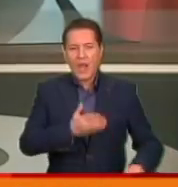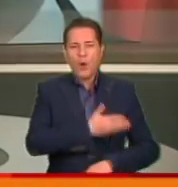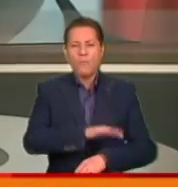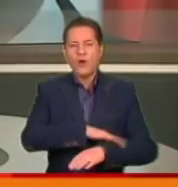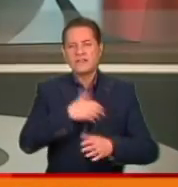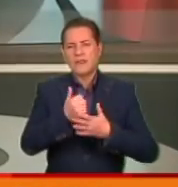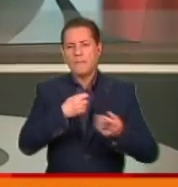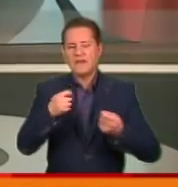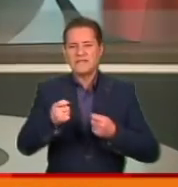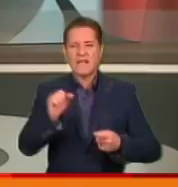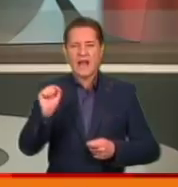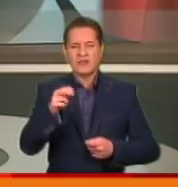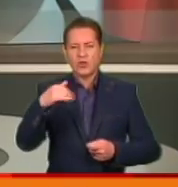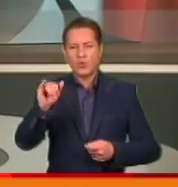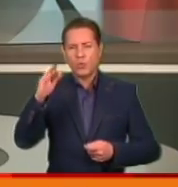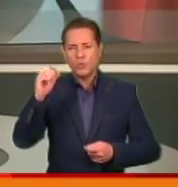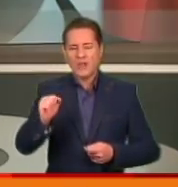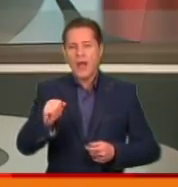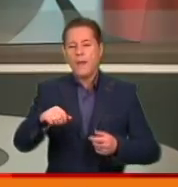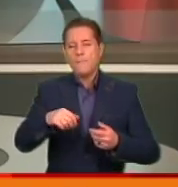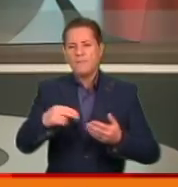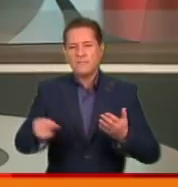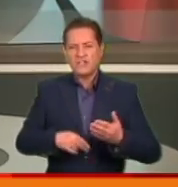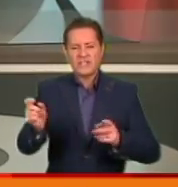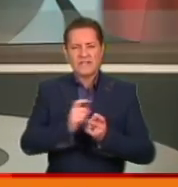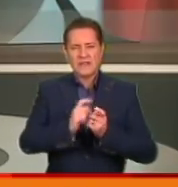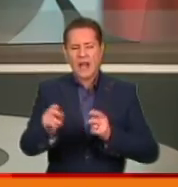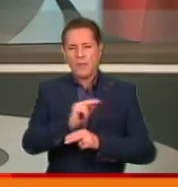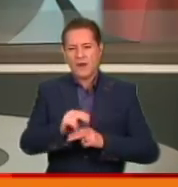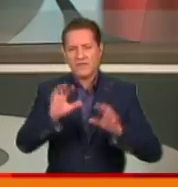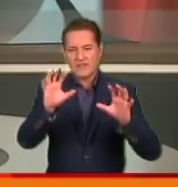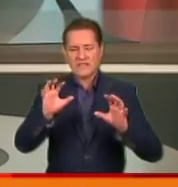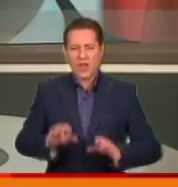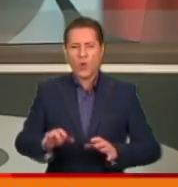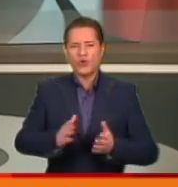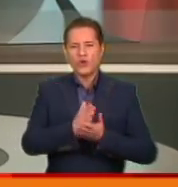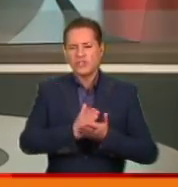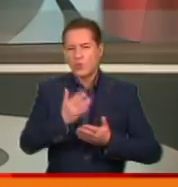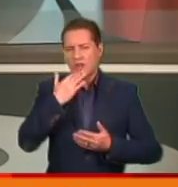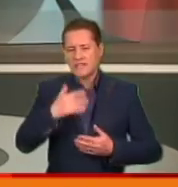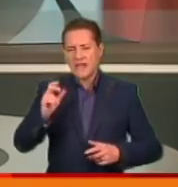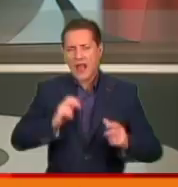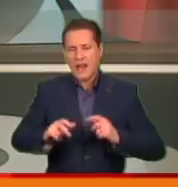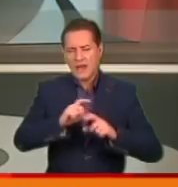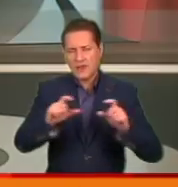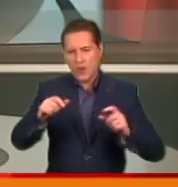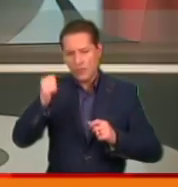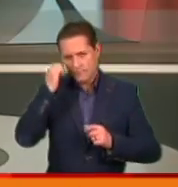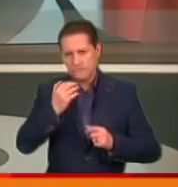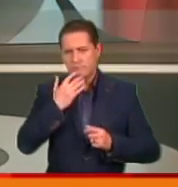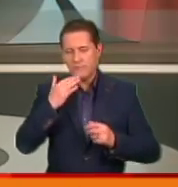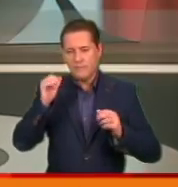польський президент Анджей Дуда підпише скандальні правки до закону про Інститут національної пам'яті, який в Україні вже встигли